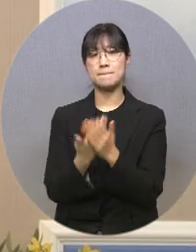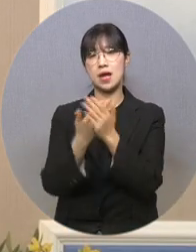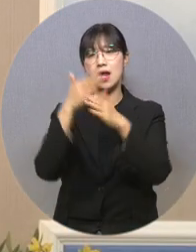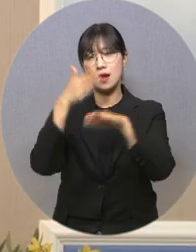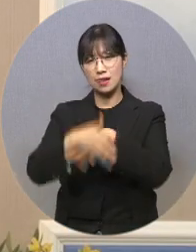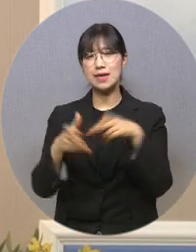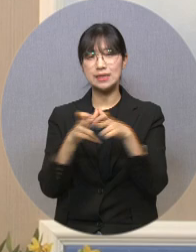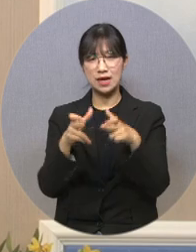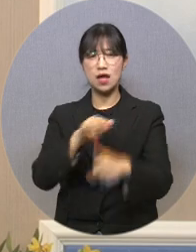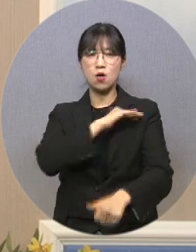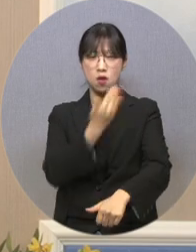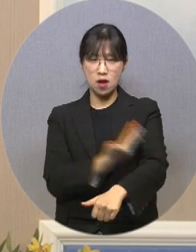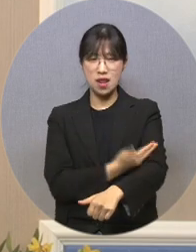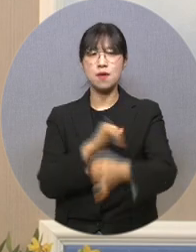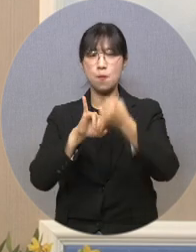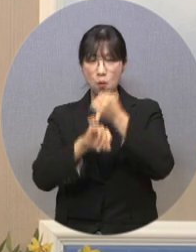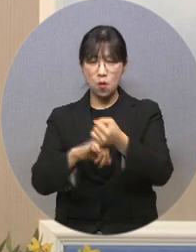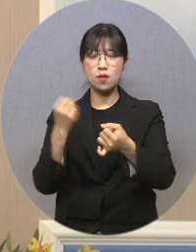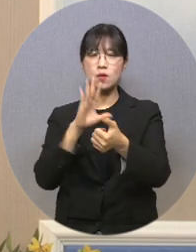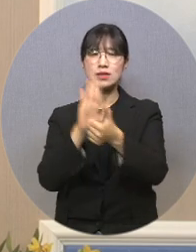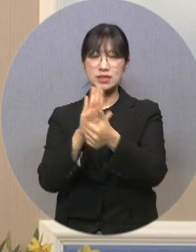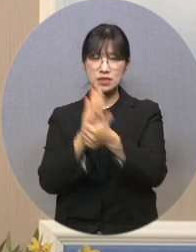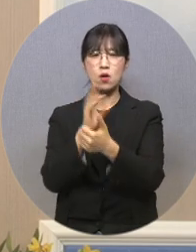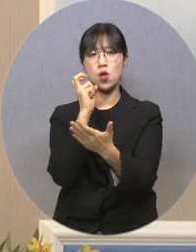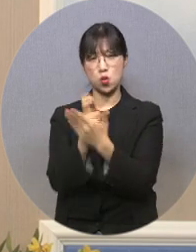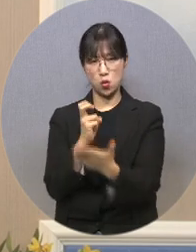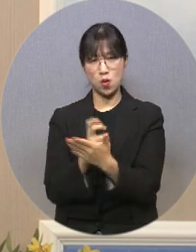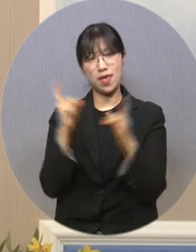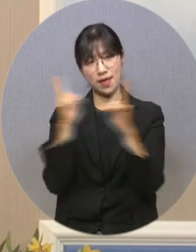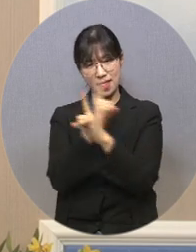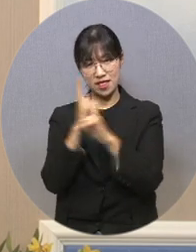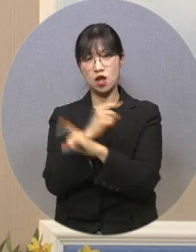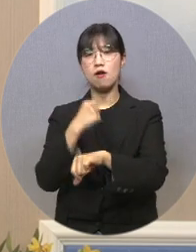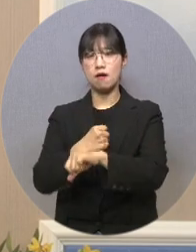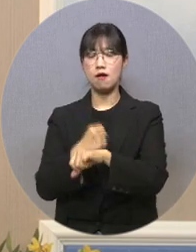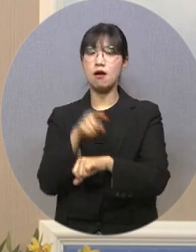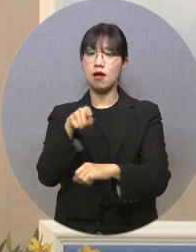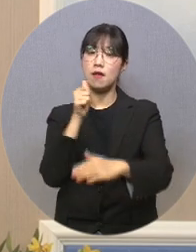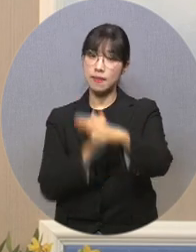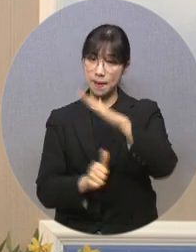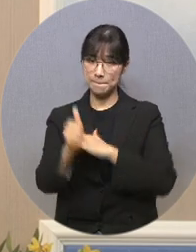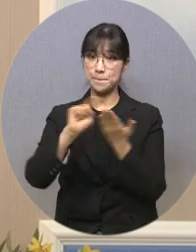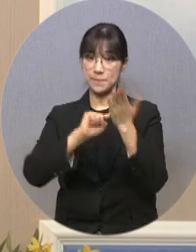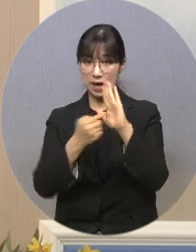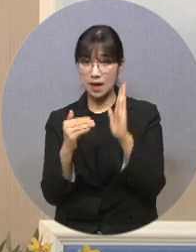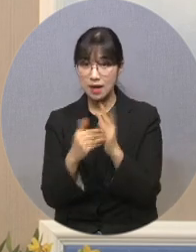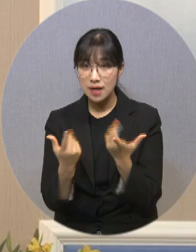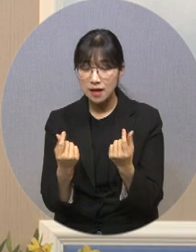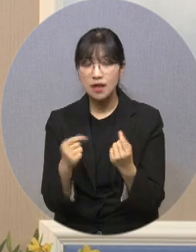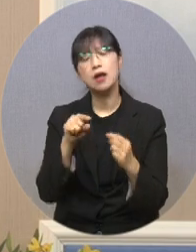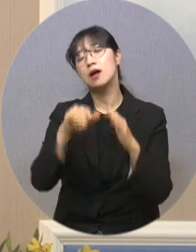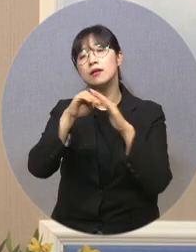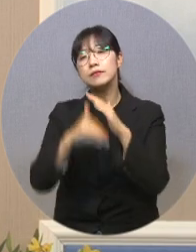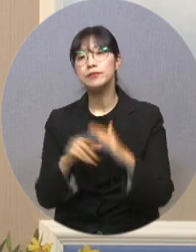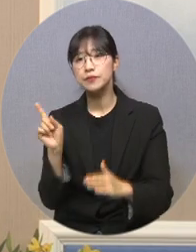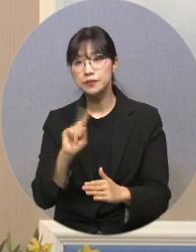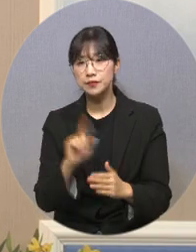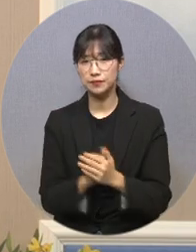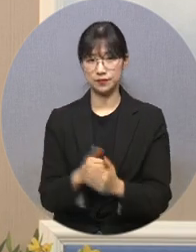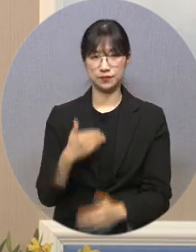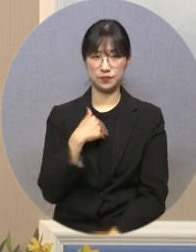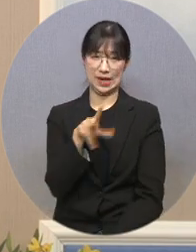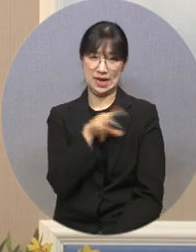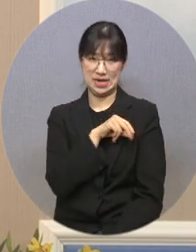발달장애인 권리보장 및 지원조례 개정안을 대표 발의하셨는데요. 네. 내용이 어떤 건지 좀 말씀해 주시겠습니까? 네, 제가 의원이 되고